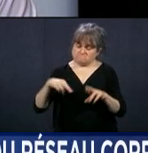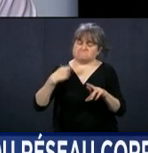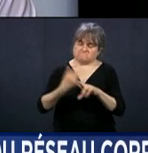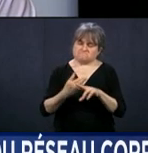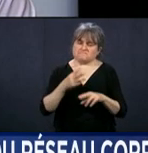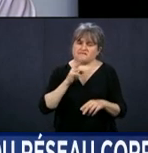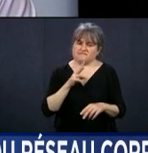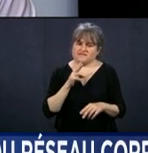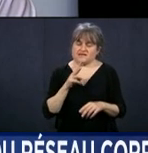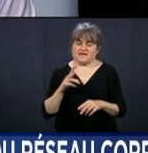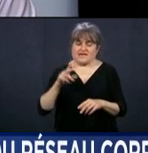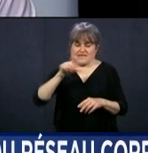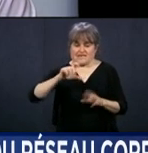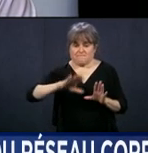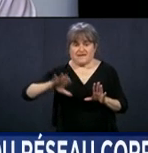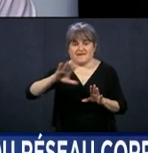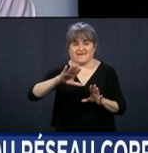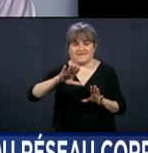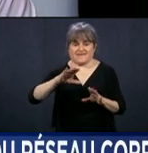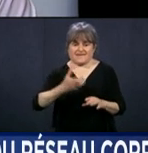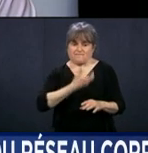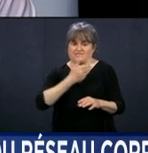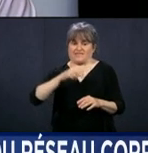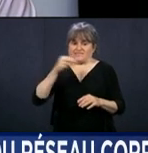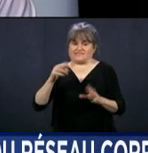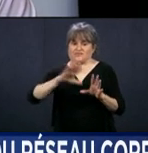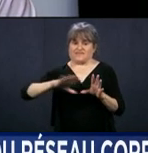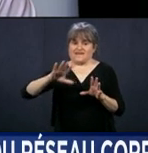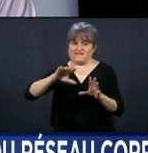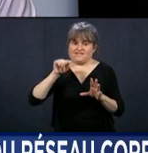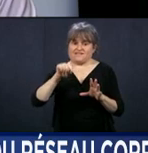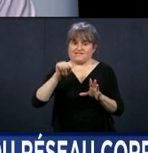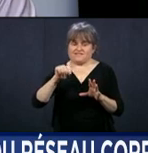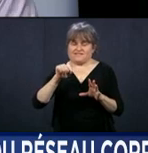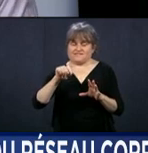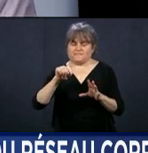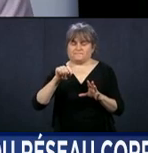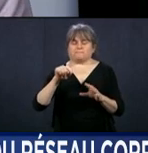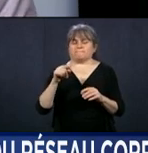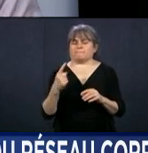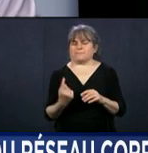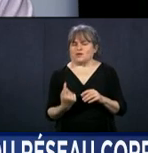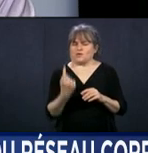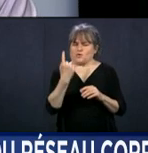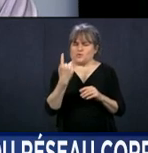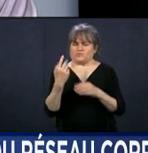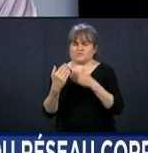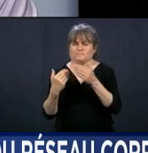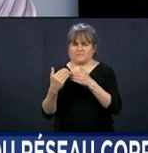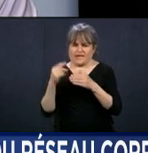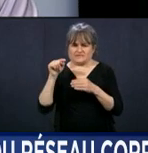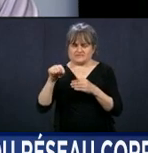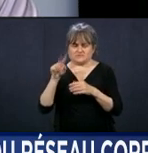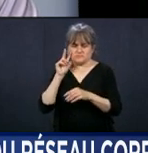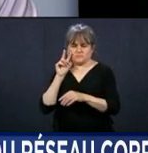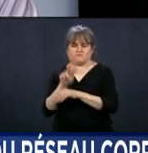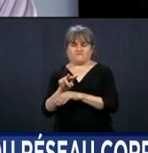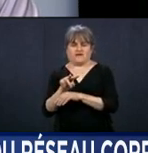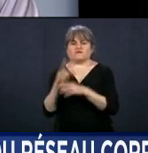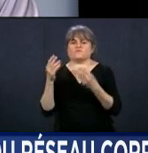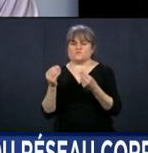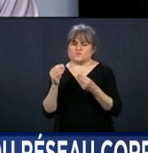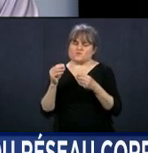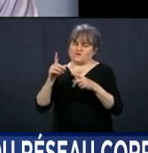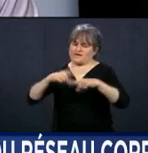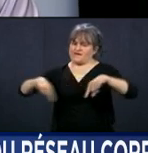dans la capitale nationale, on a eu un seul endroit là, touché par le confinement. Là. Il y avait un seul endroit où il y avait des points de surveillance, et c'était à